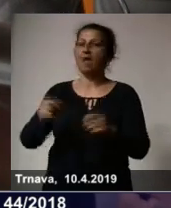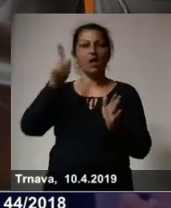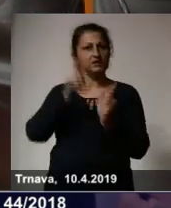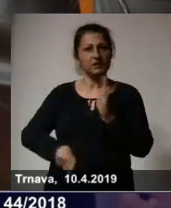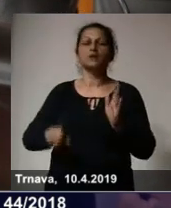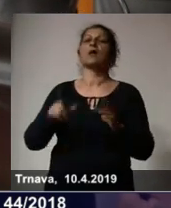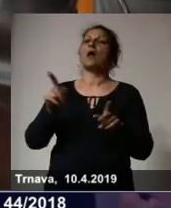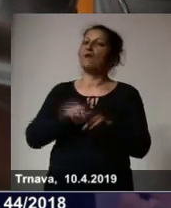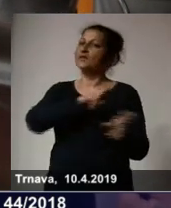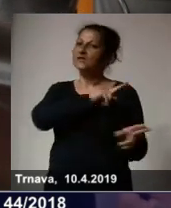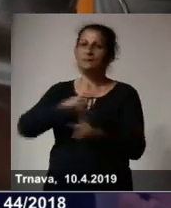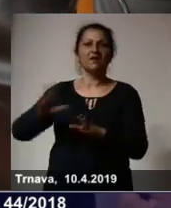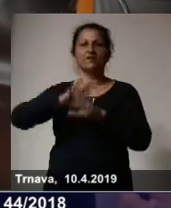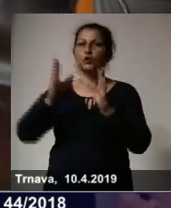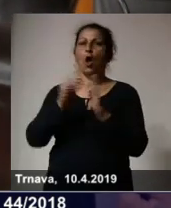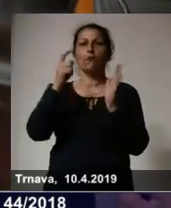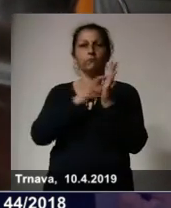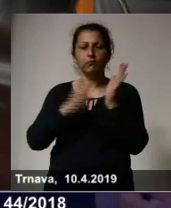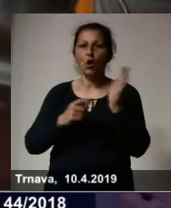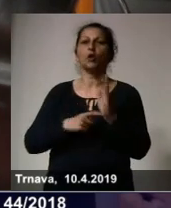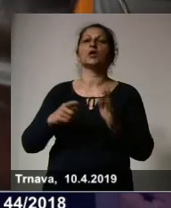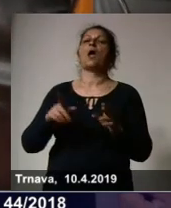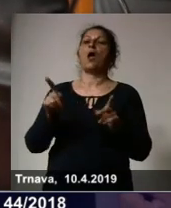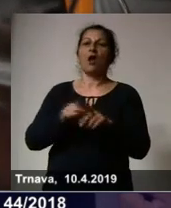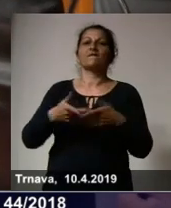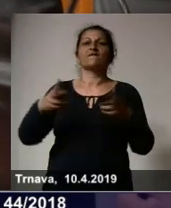všetky kritériá zadané vo výzvach.